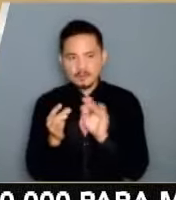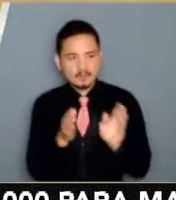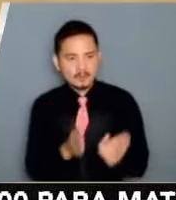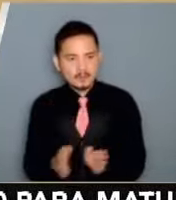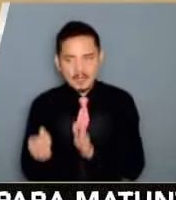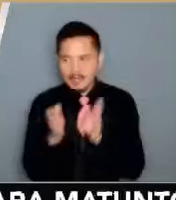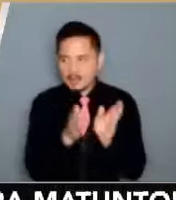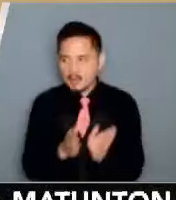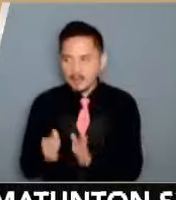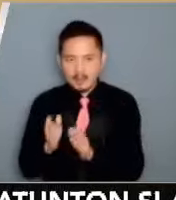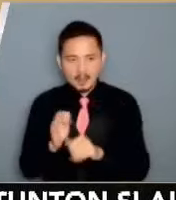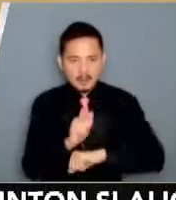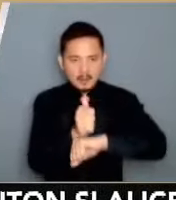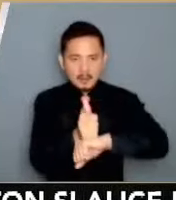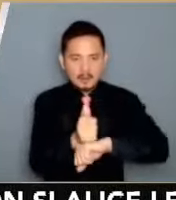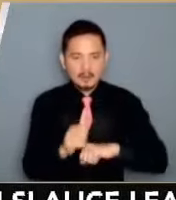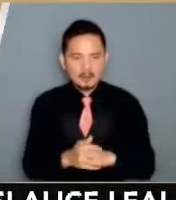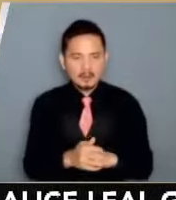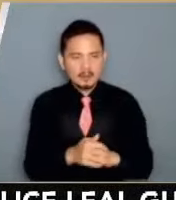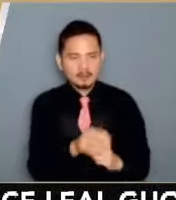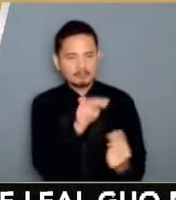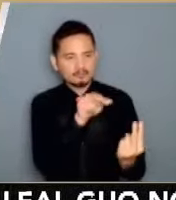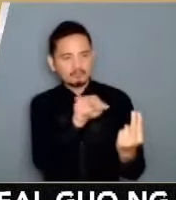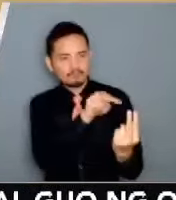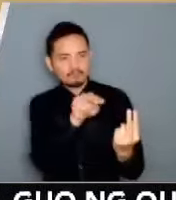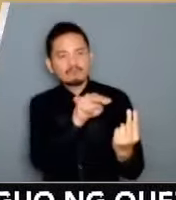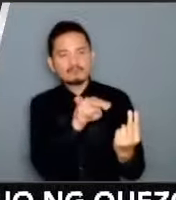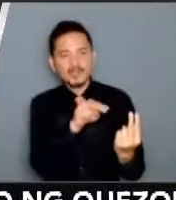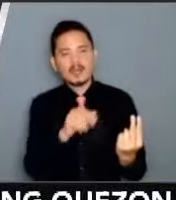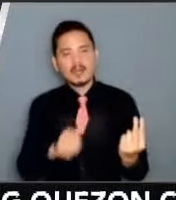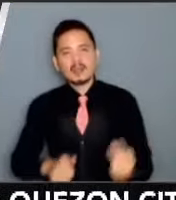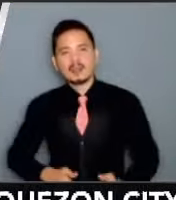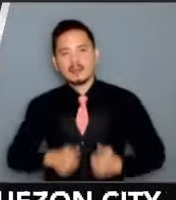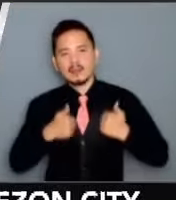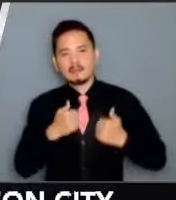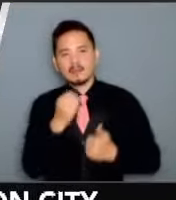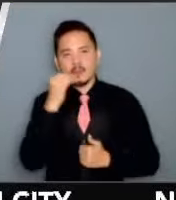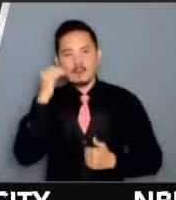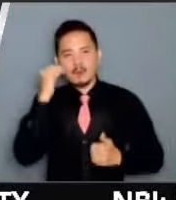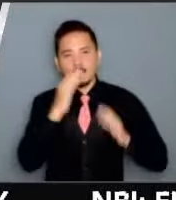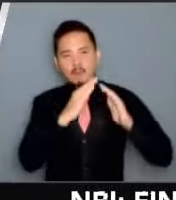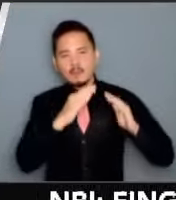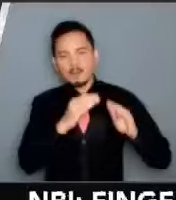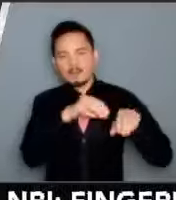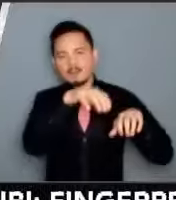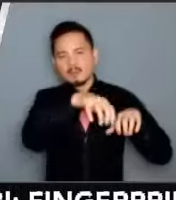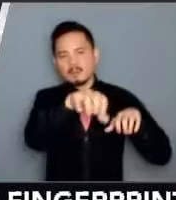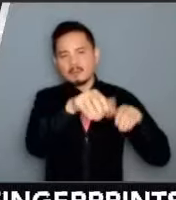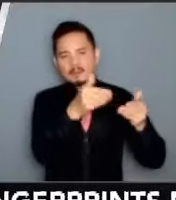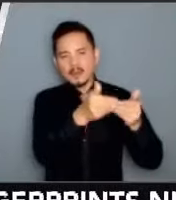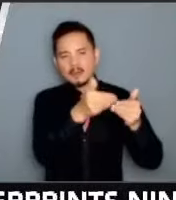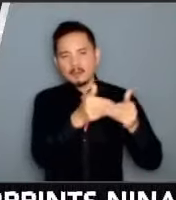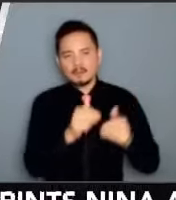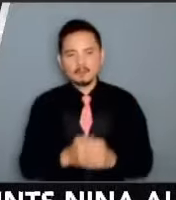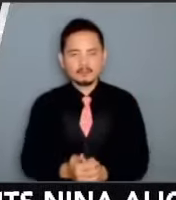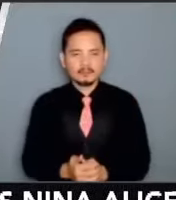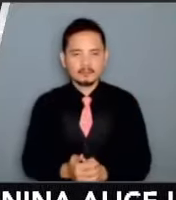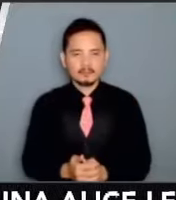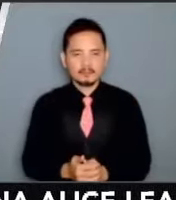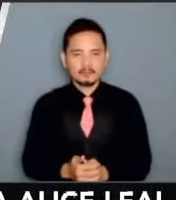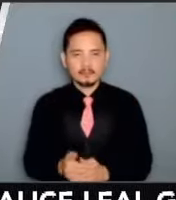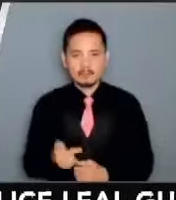mga parokyano nito ay ang mga residente lang din po sa lugar na ito. Bukod sa droga, may nakuha rin isang baril na kargado ng mga